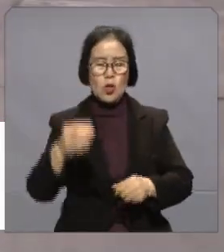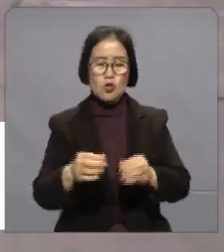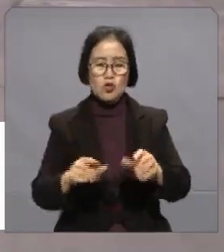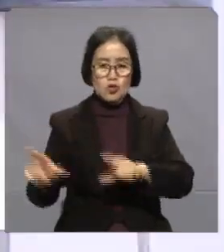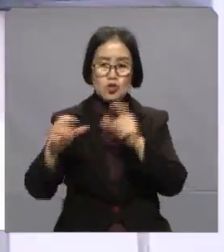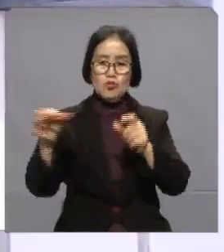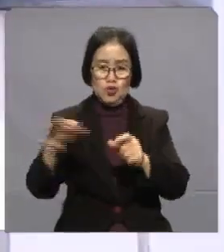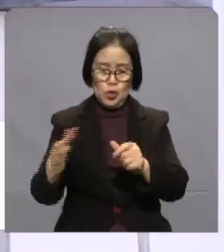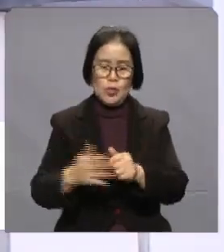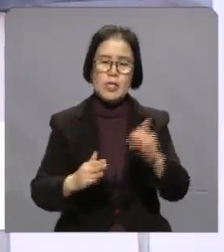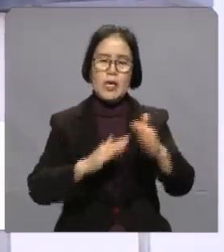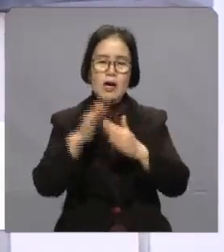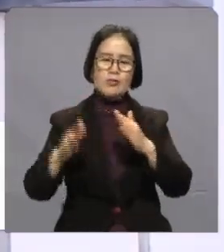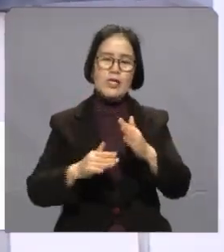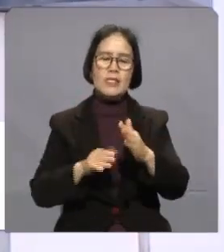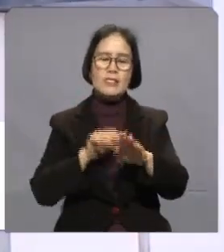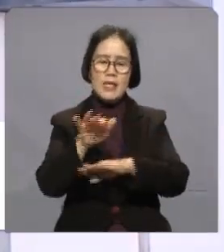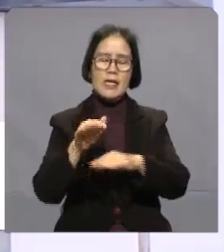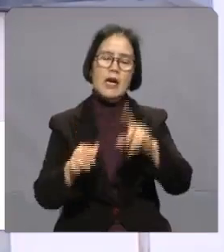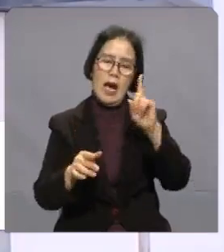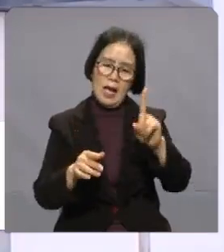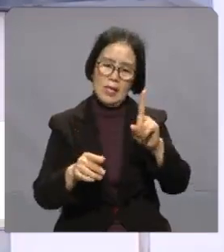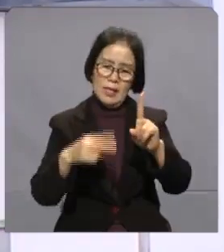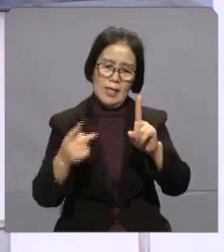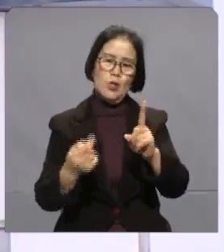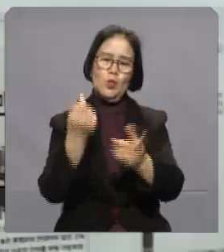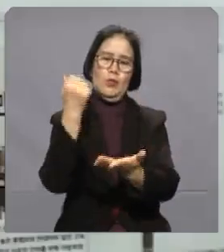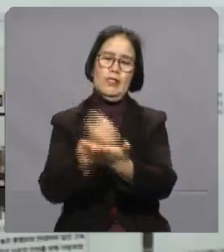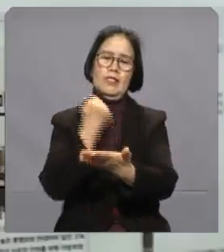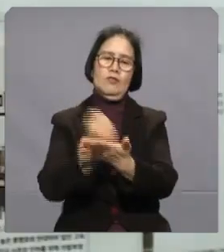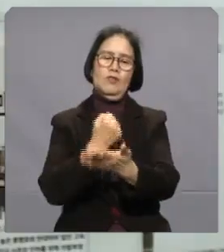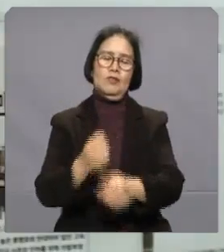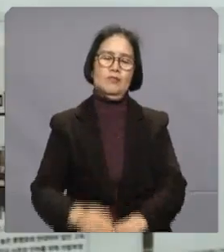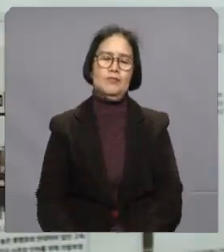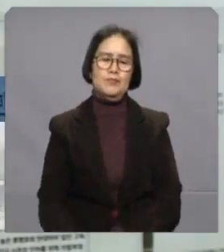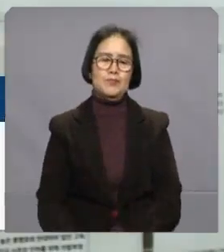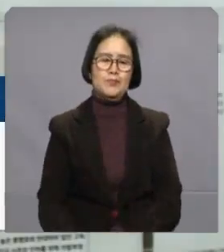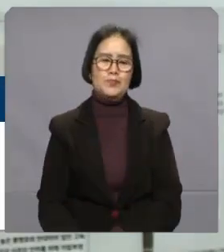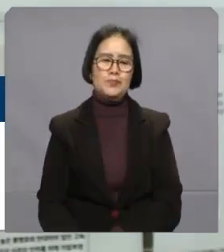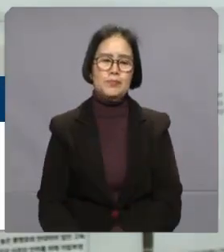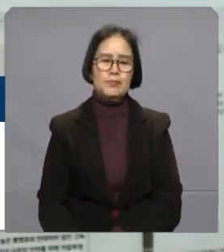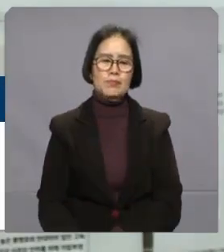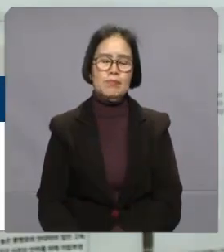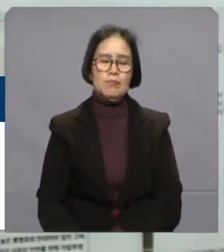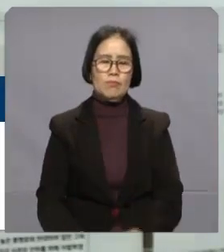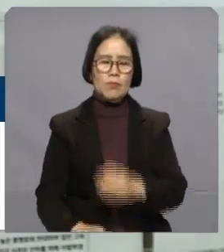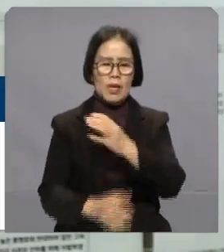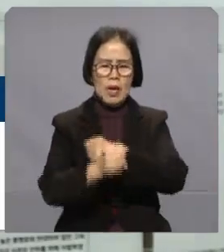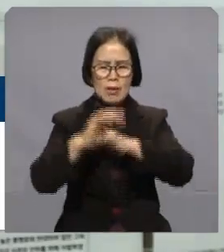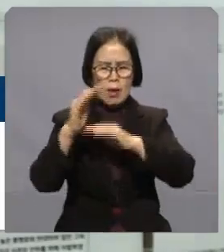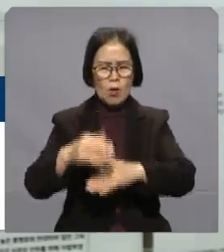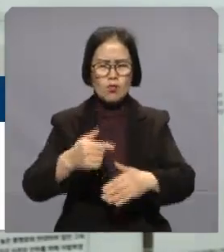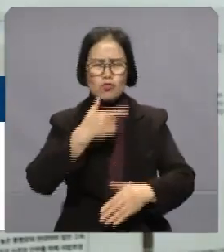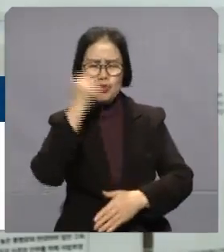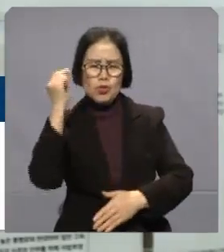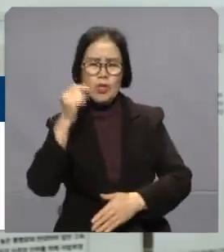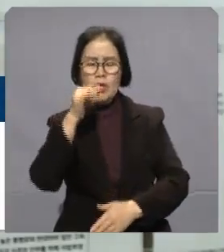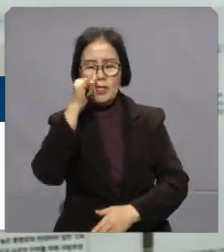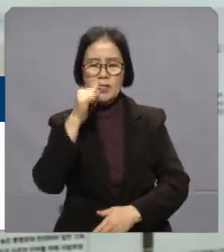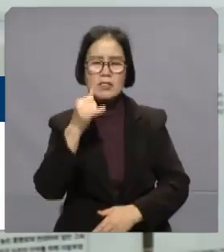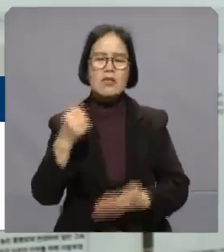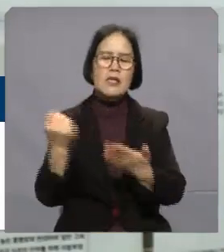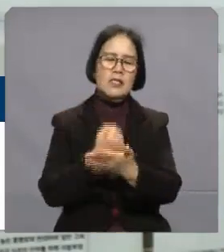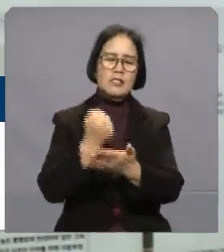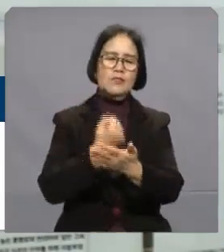대상이 가구당 차량 한 대인 점은 아쉬운 부분입니다. 이 협약된 내용에 미치지 못한 부분이 있어서 아쉽긴